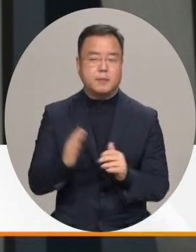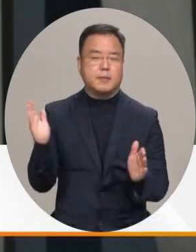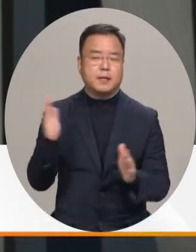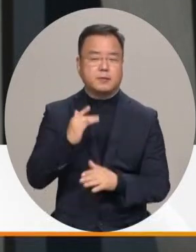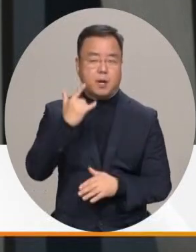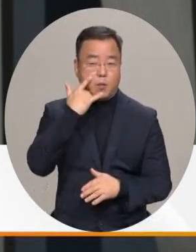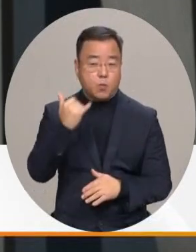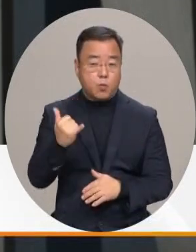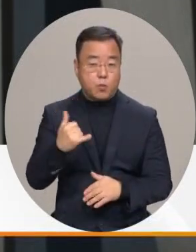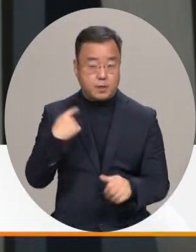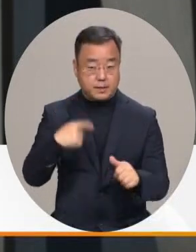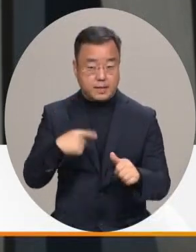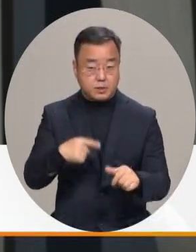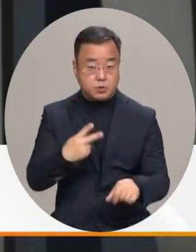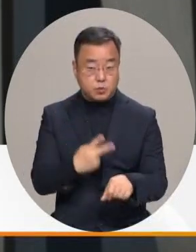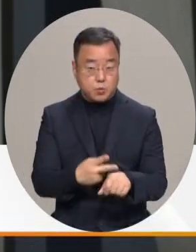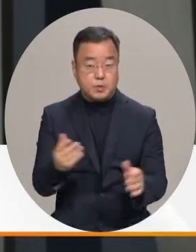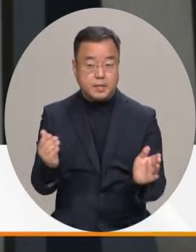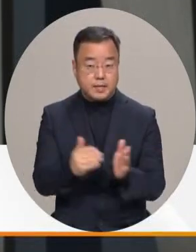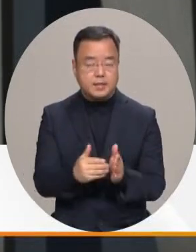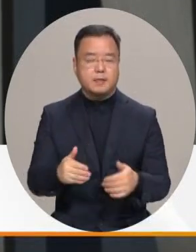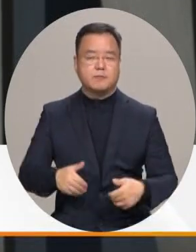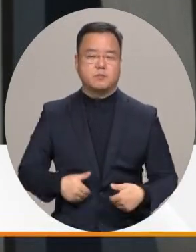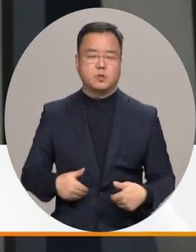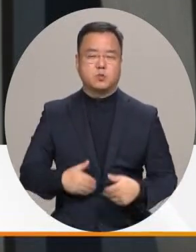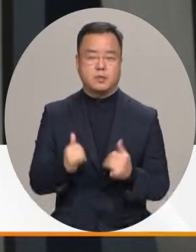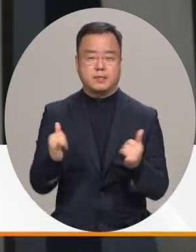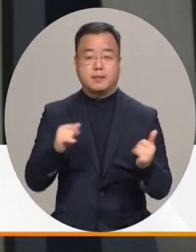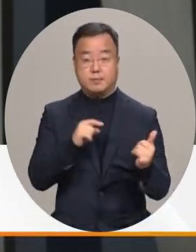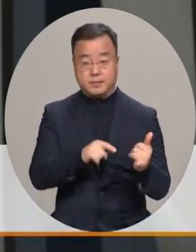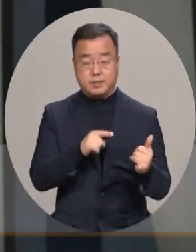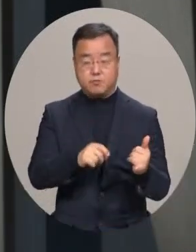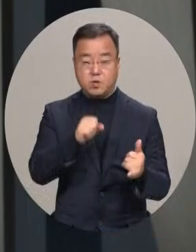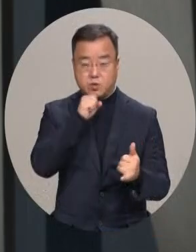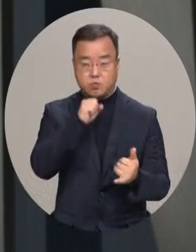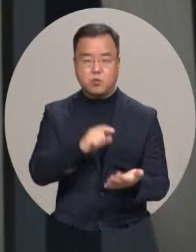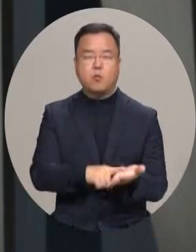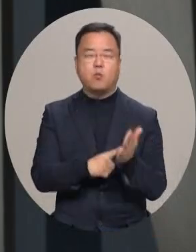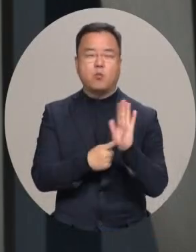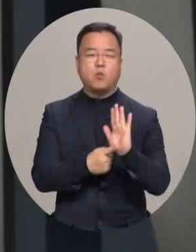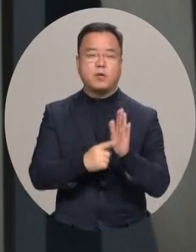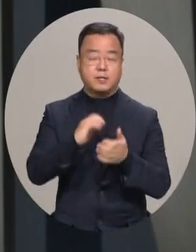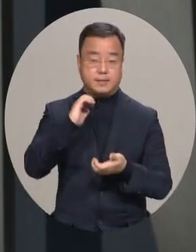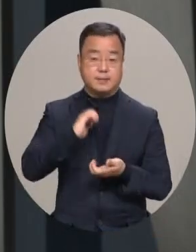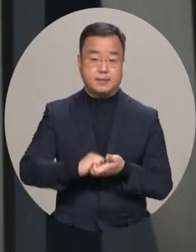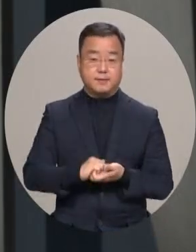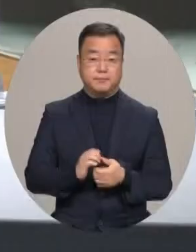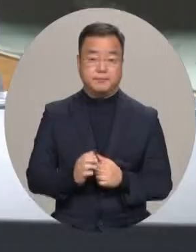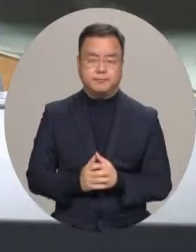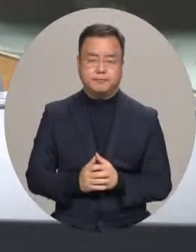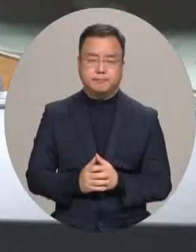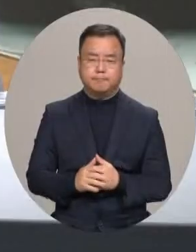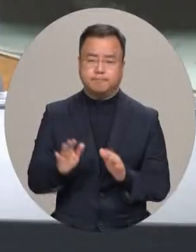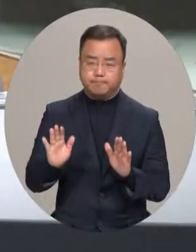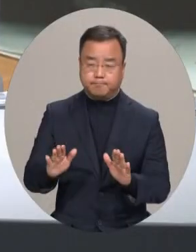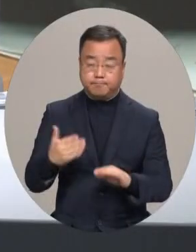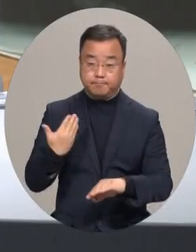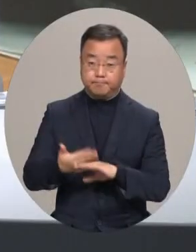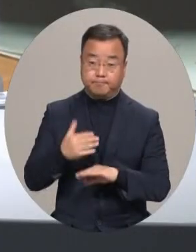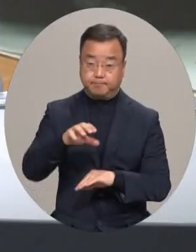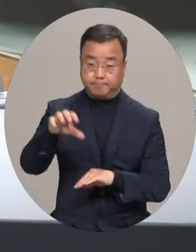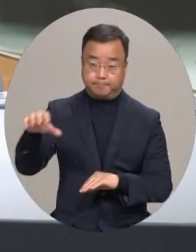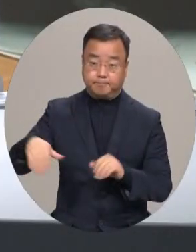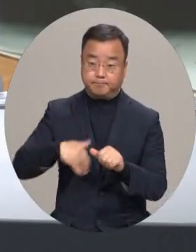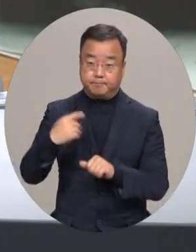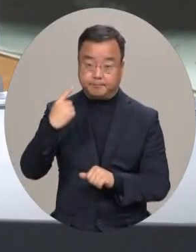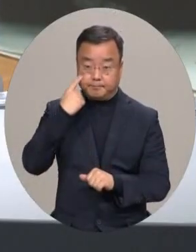학부모 지도교사 등 꼭 필요한 사람들에게만 성적 공개를 제한하겠다고 강조했습니다네 이번에는 다른 지역 상황